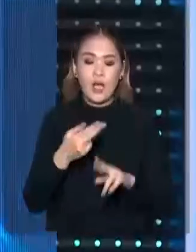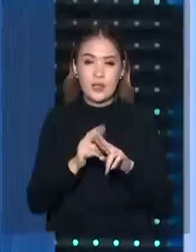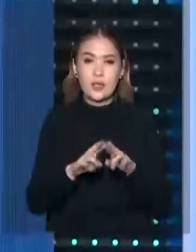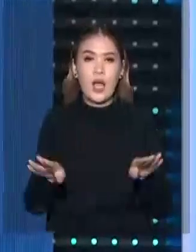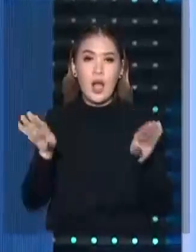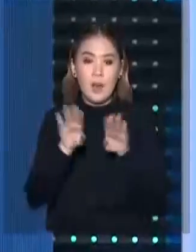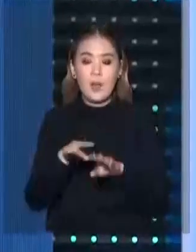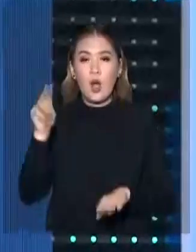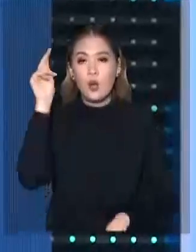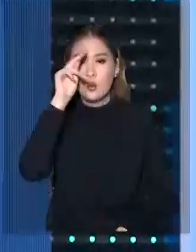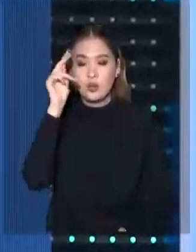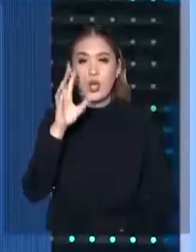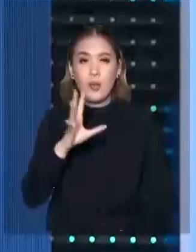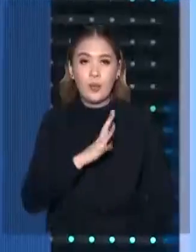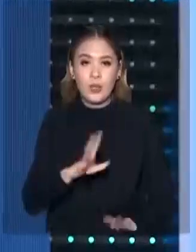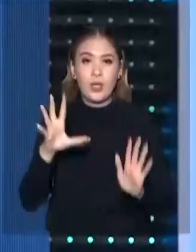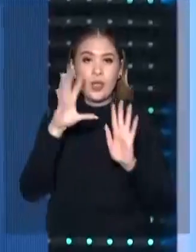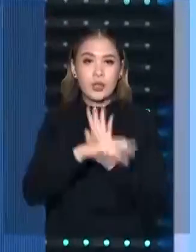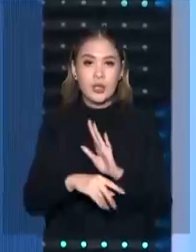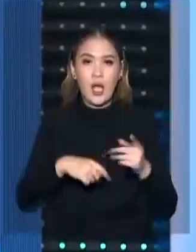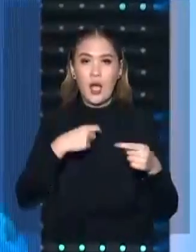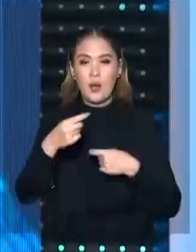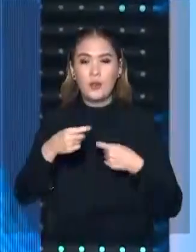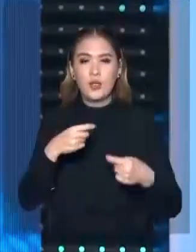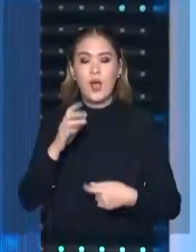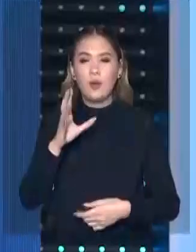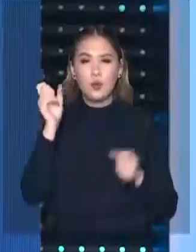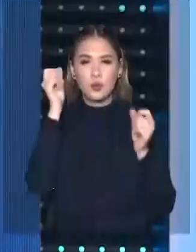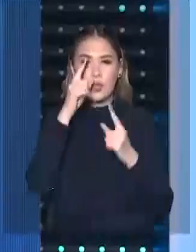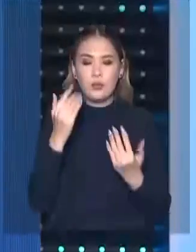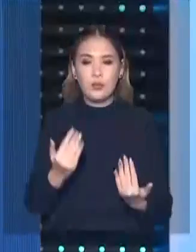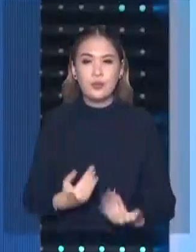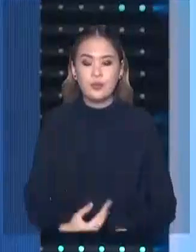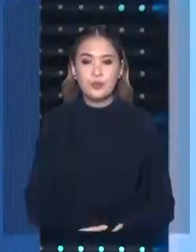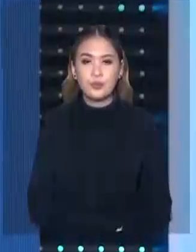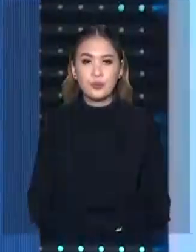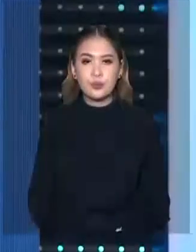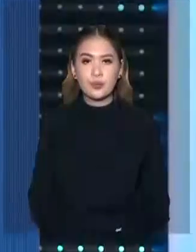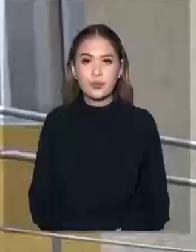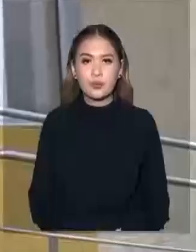Сондай білім ошағының бірінде өңірдегі тілшіміз Нұржан Қадырәлі болып қайтты.